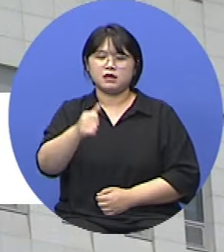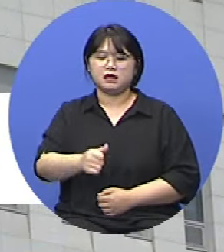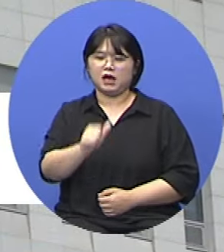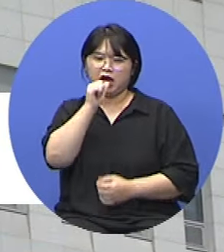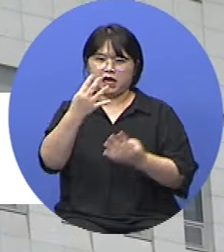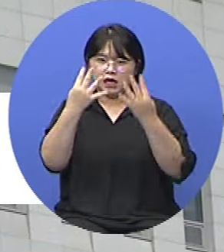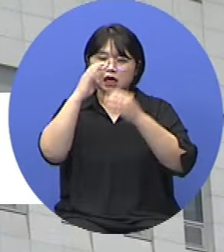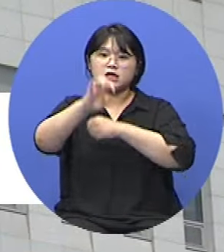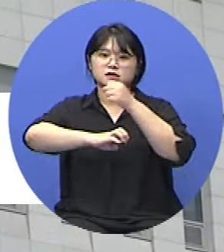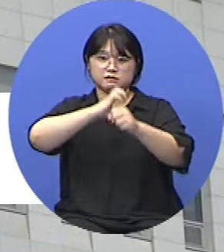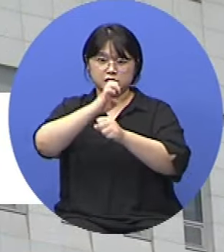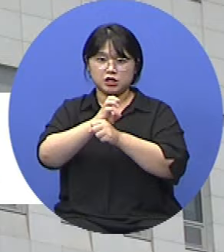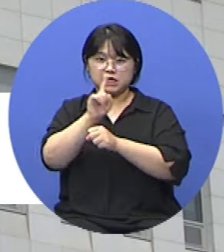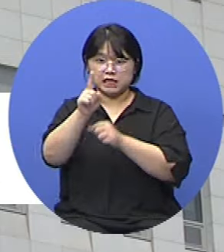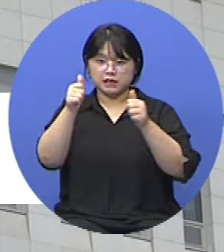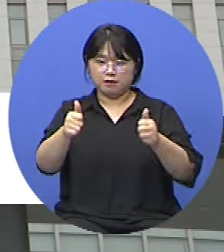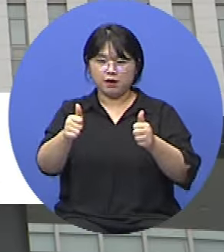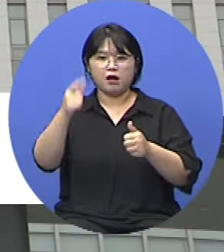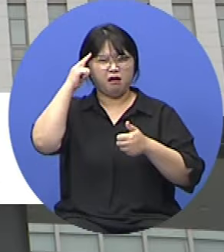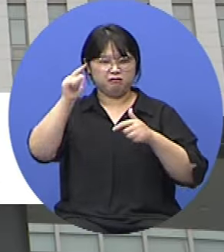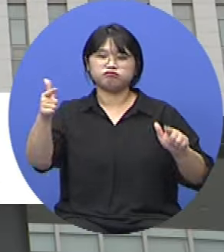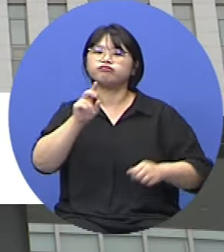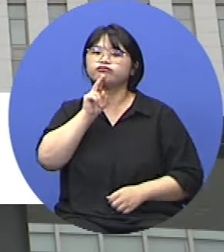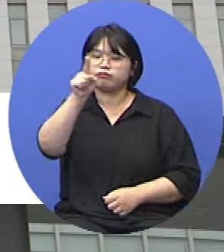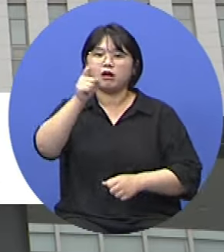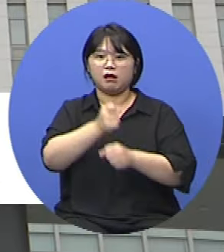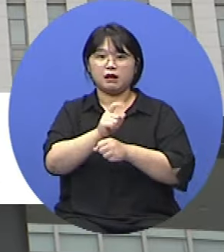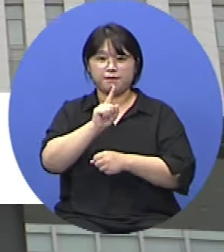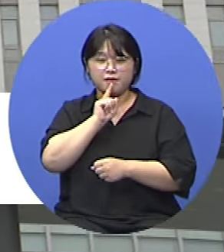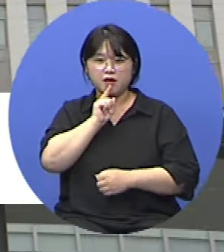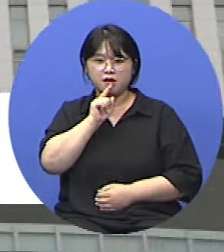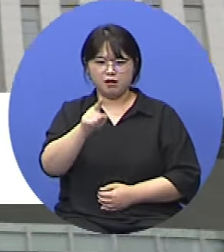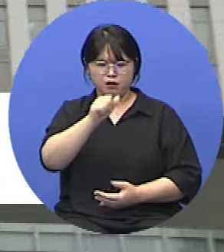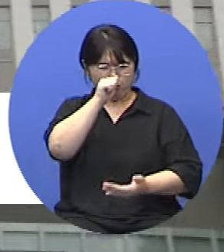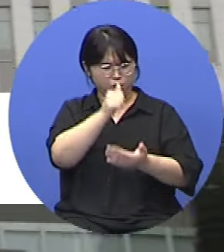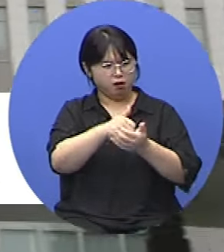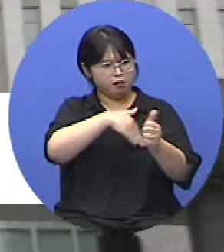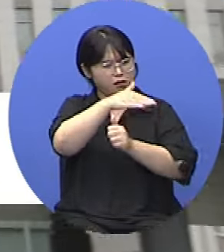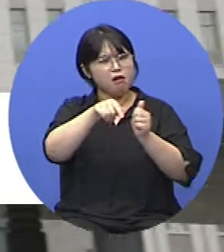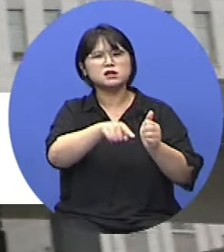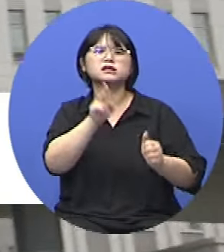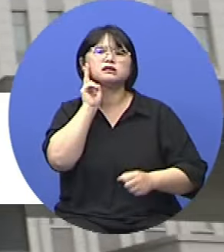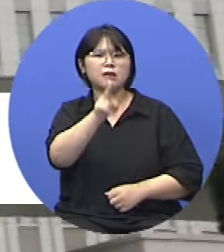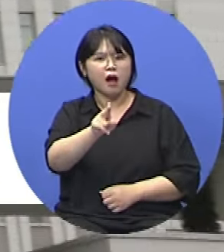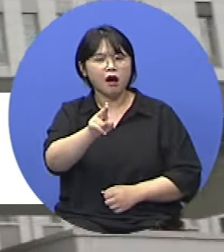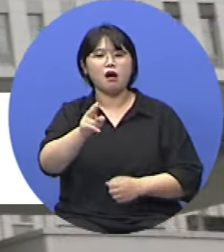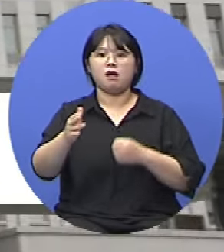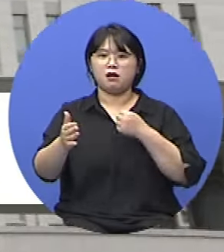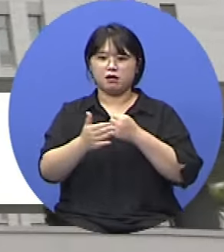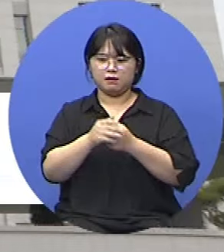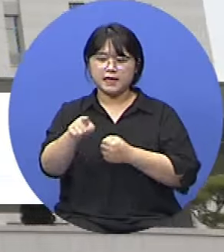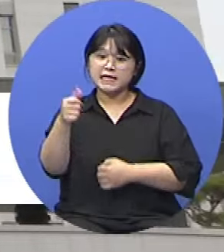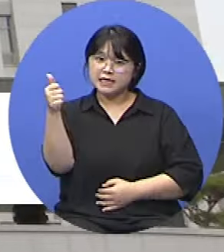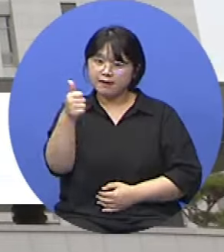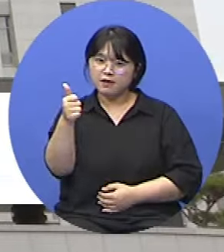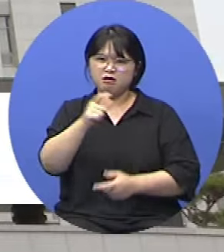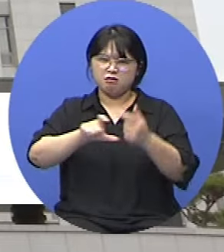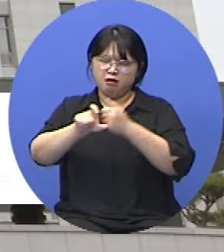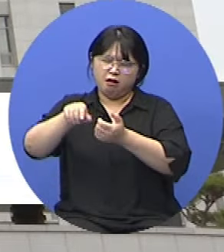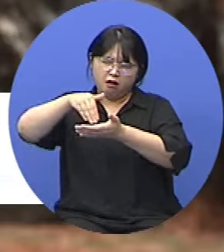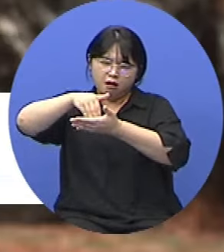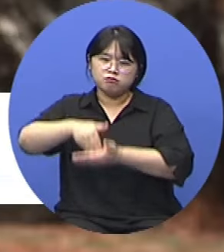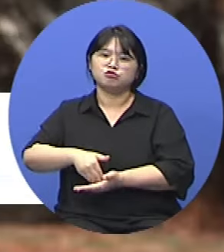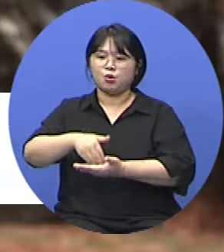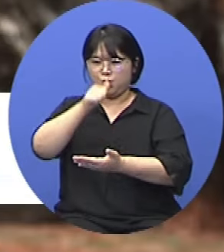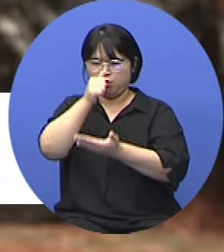판결에 항소했습니다 전주지검은 범행의 잔혹성 등 여러 사정을 고려했을 때이 남성에게 더 무거운 형을